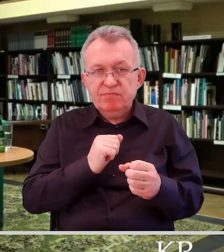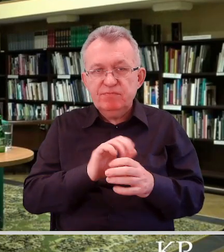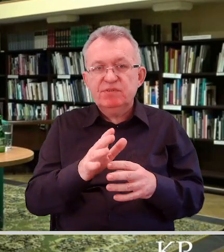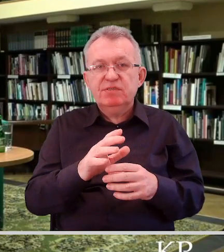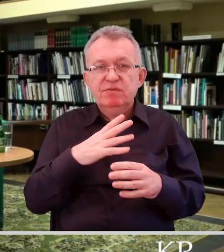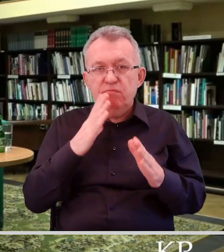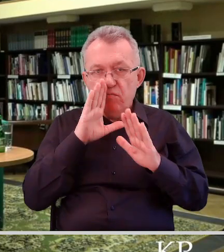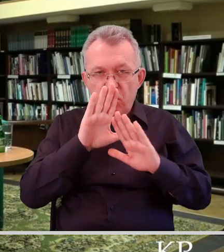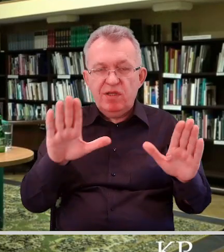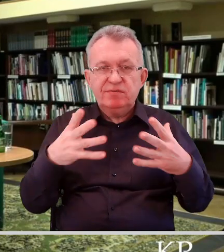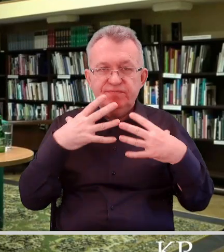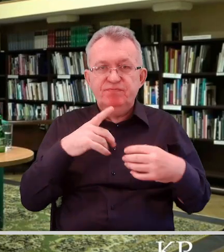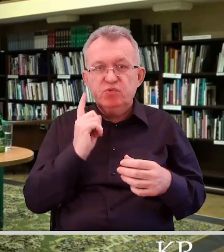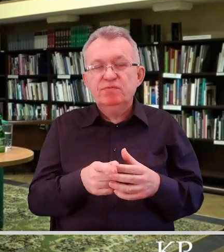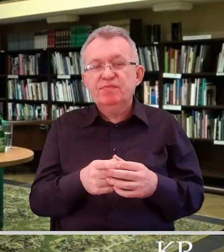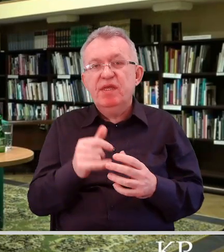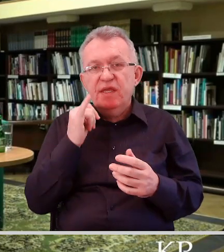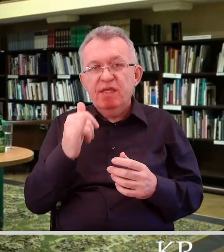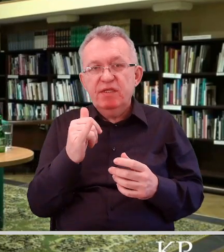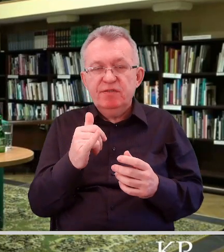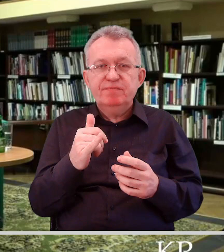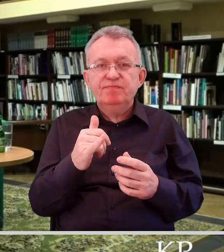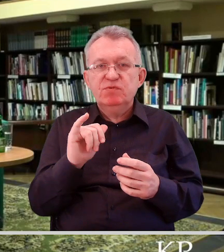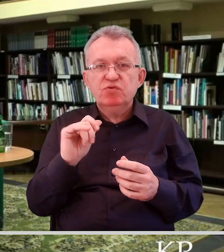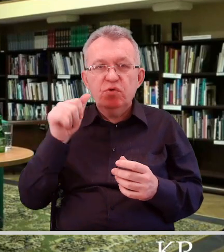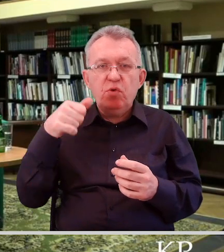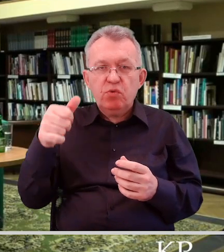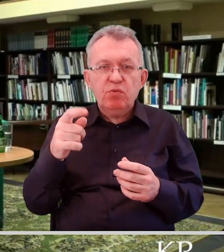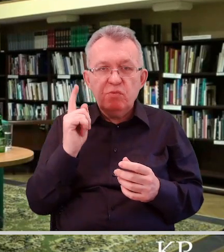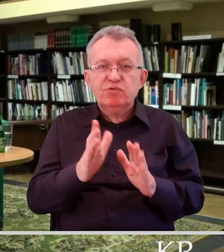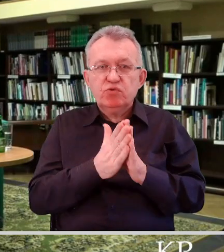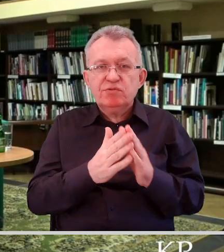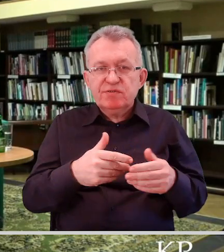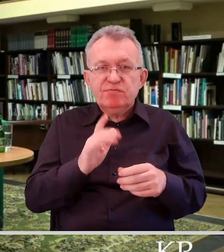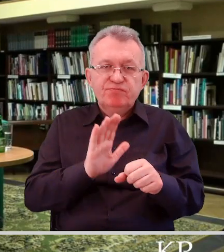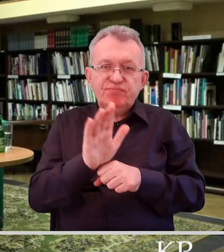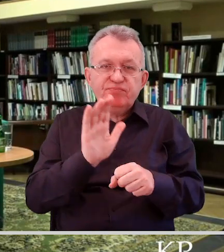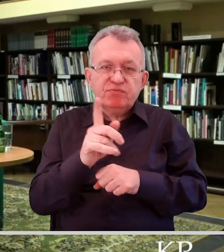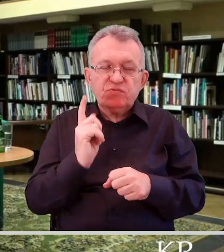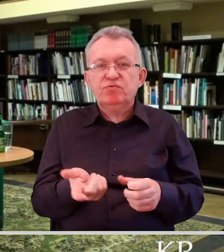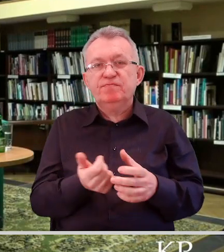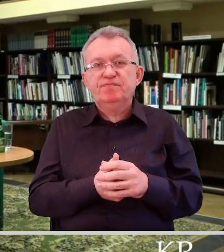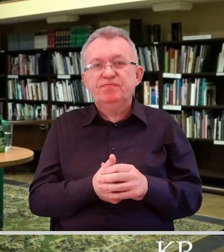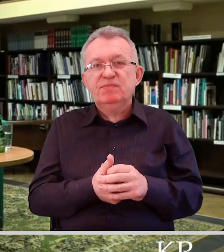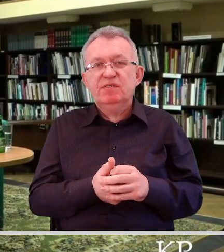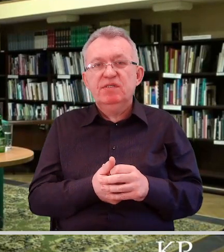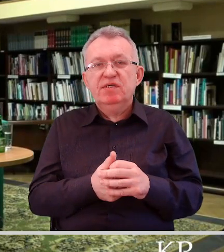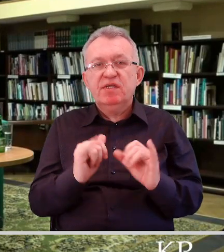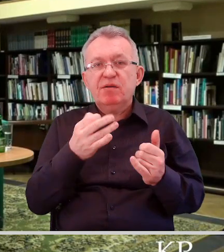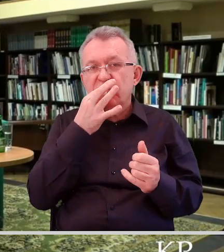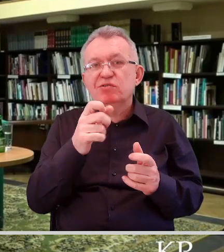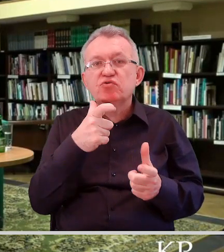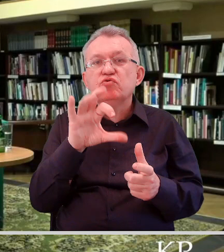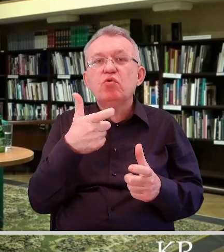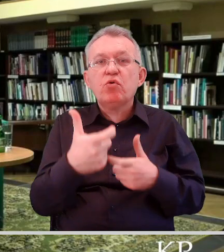zwanego wizerunku, no i tych co roku wydawanych powieści, także jak pytasz, co robić,